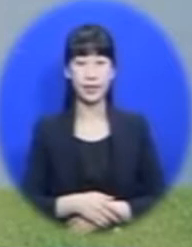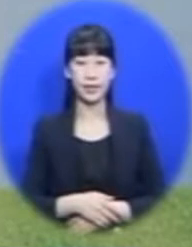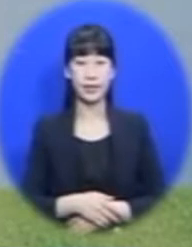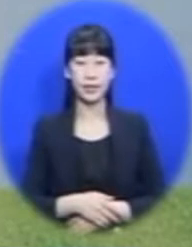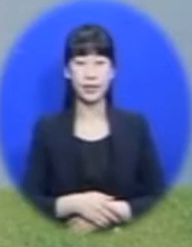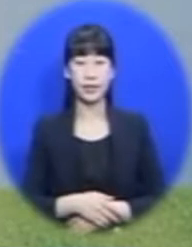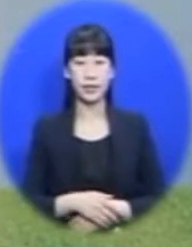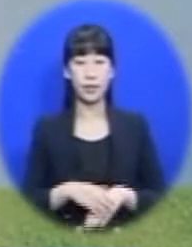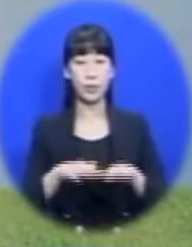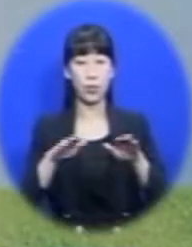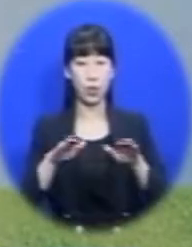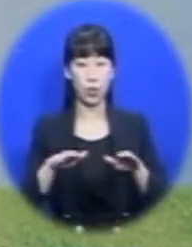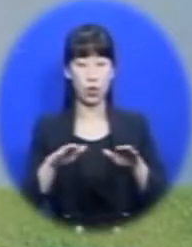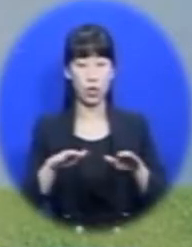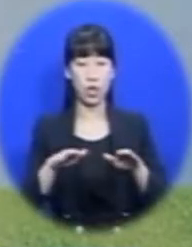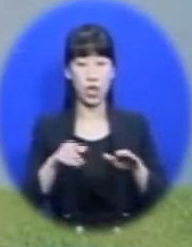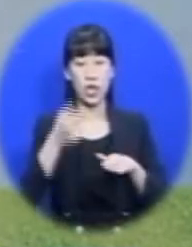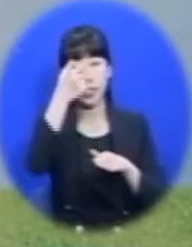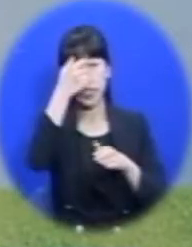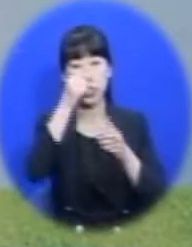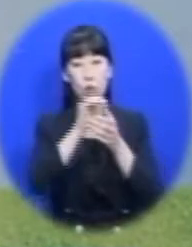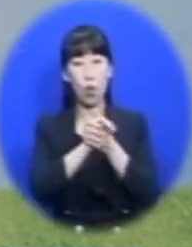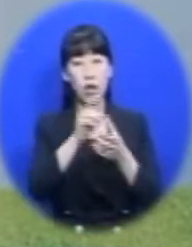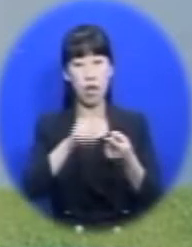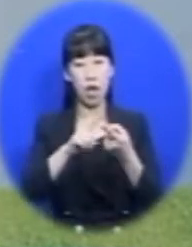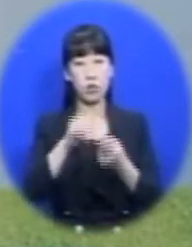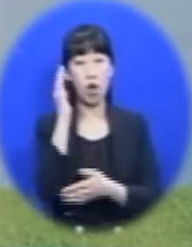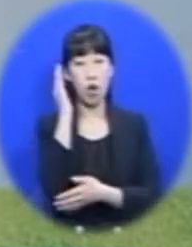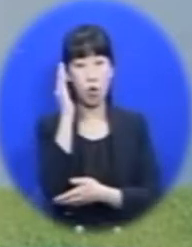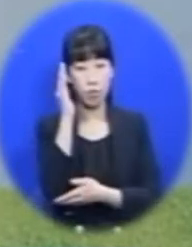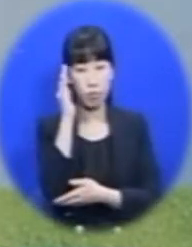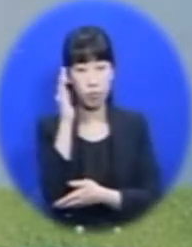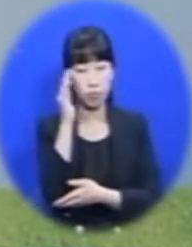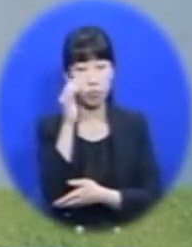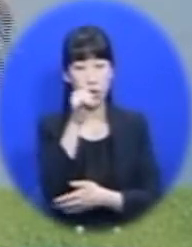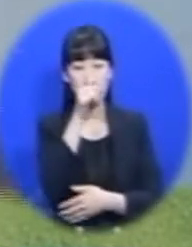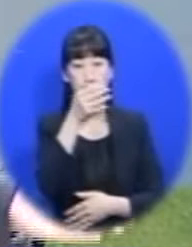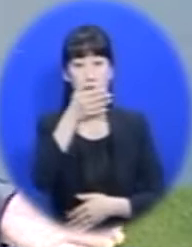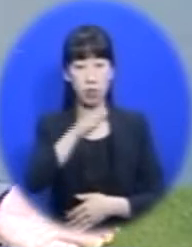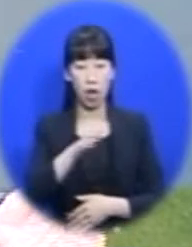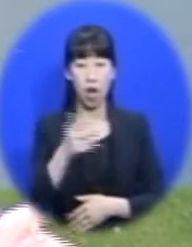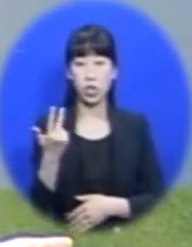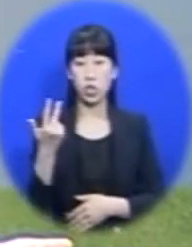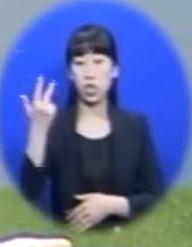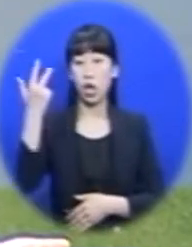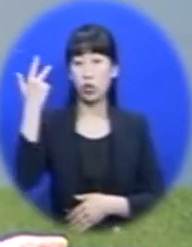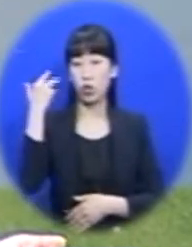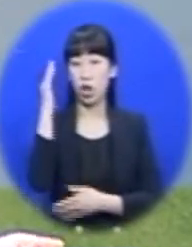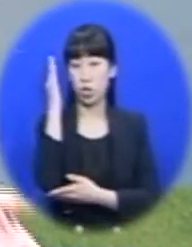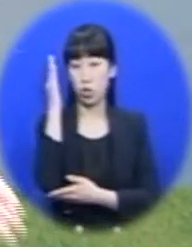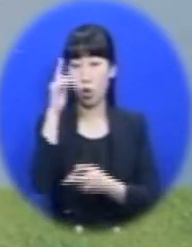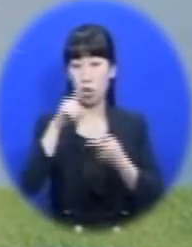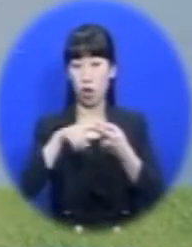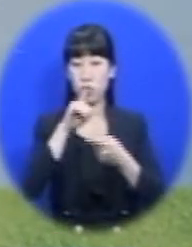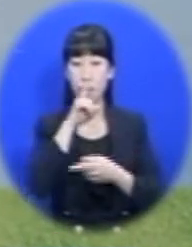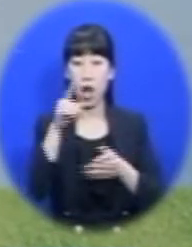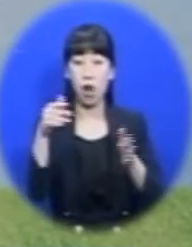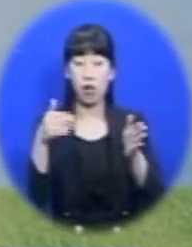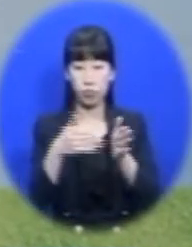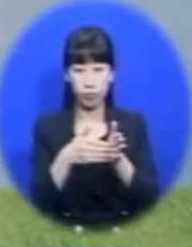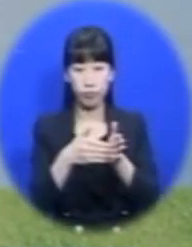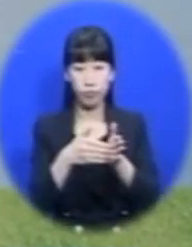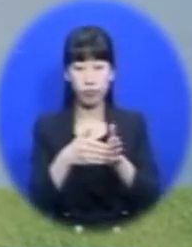기도에 대해서 말씀을 드려야 될 주일입니다. 근데 하나님이 기도에 대한 말씀은 지난주일에 하게 하고 이제 오늘